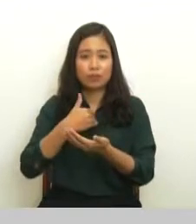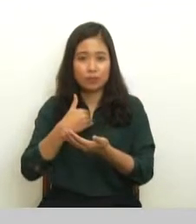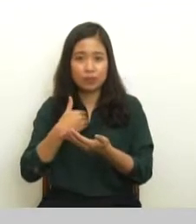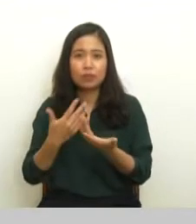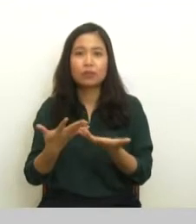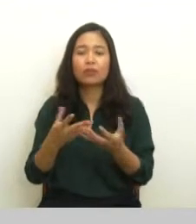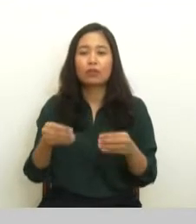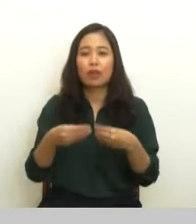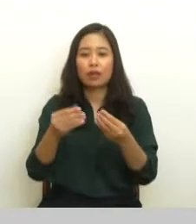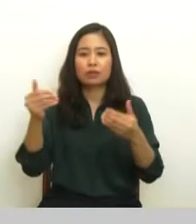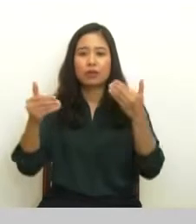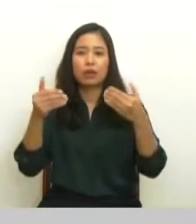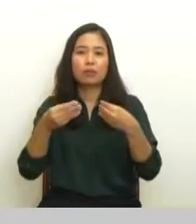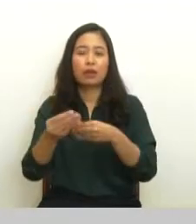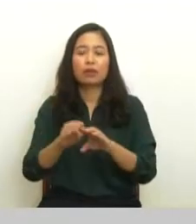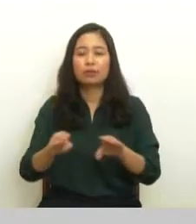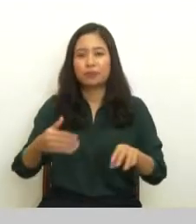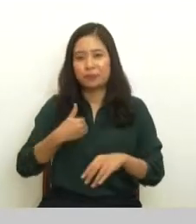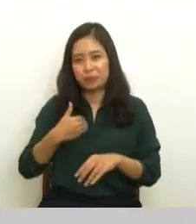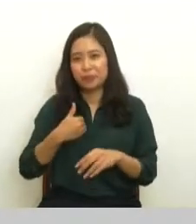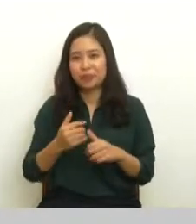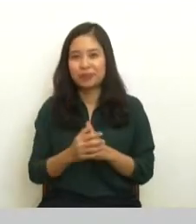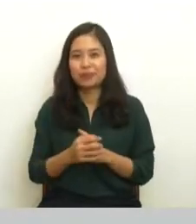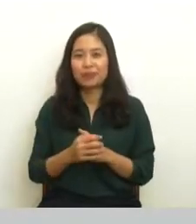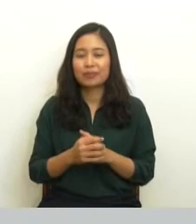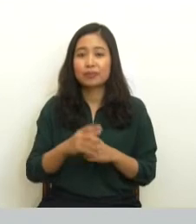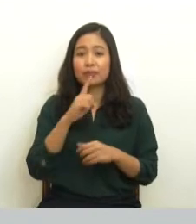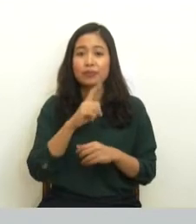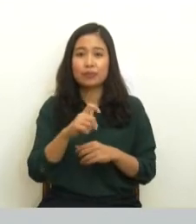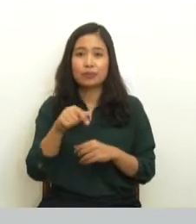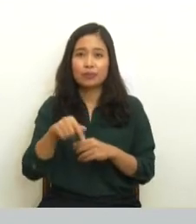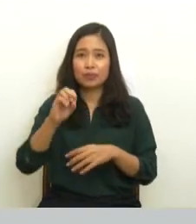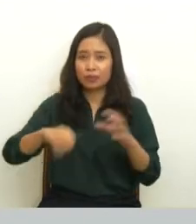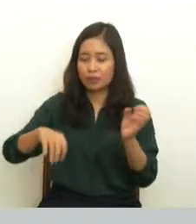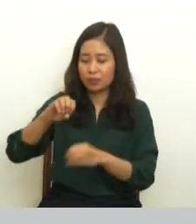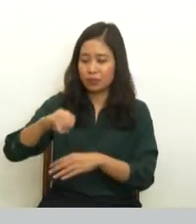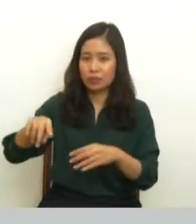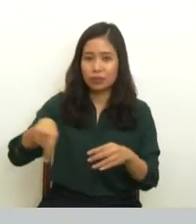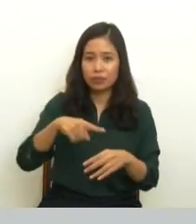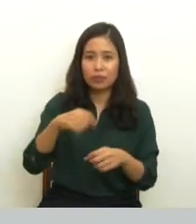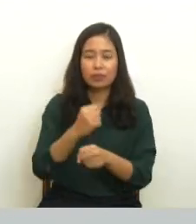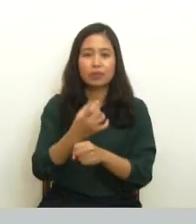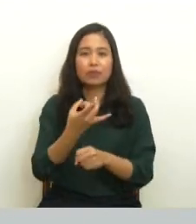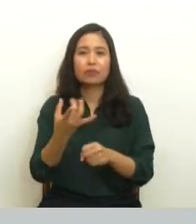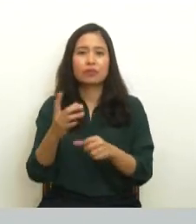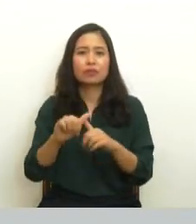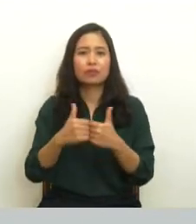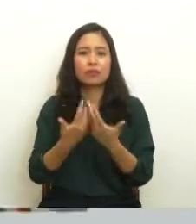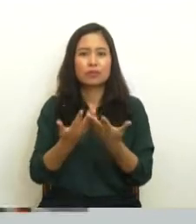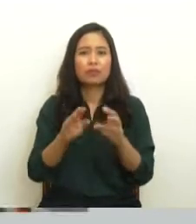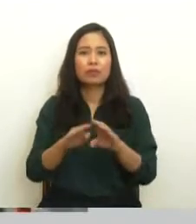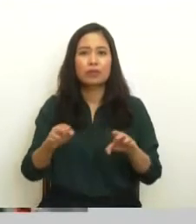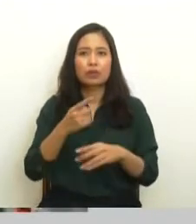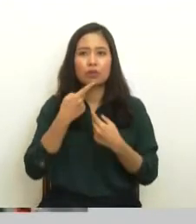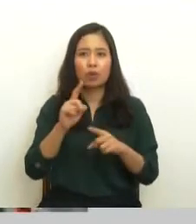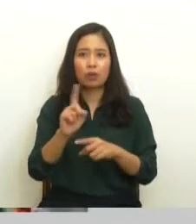เพื่อนทโงเรีนอกครั้งนึงค่ะค่ะ จากคำถามที่ว่จะนำขยะที่พบใโงเรีนไปทำอะไรได้บ้างดัๆ ได้คำตอบว่